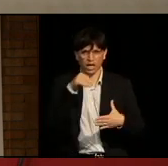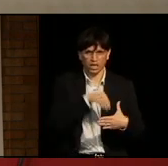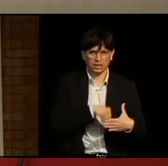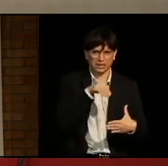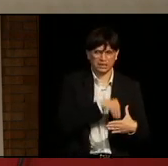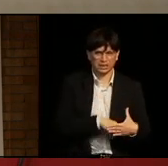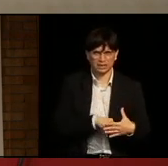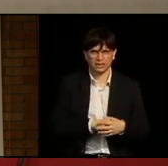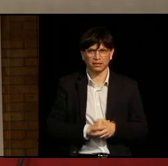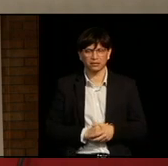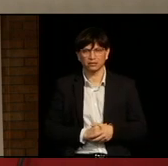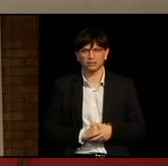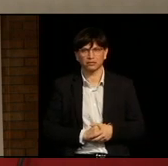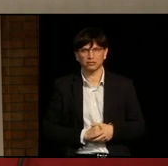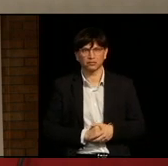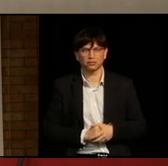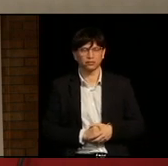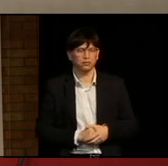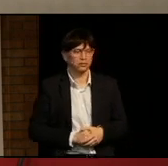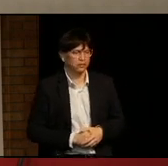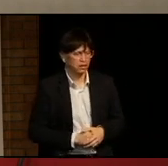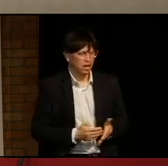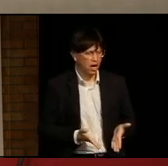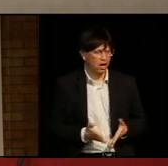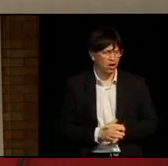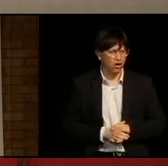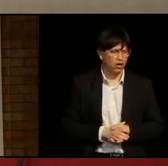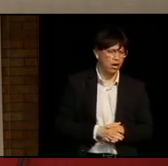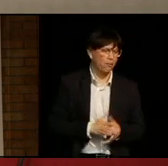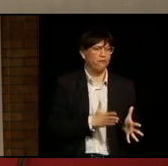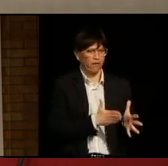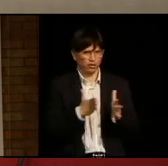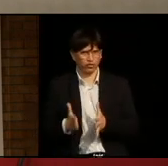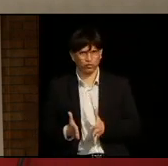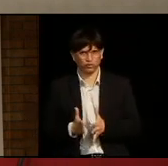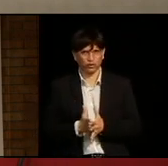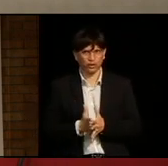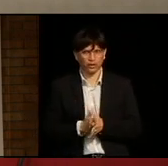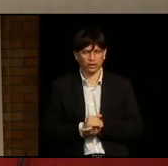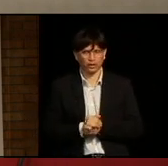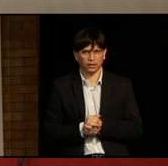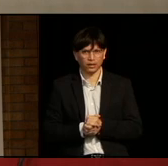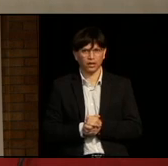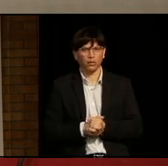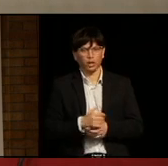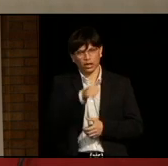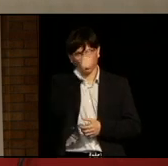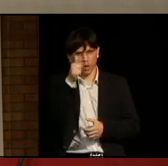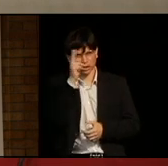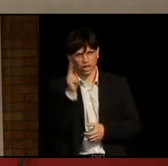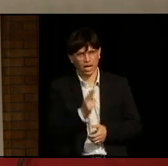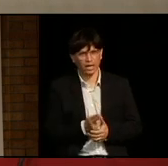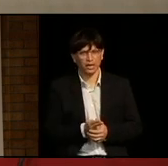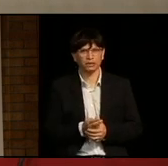imbevuti Allora mi faccio aiutare a mo di parabola evangelica Cioè come se